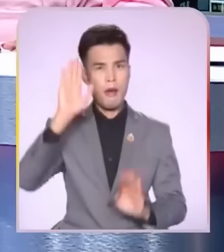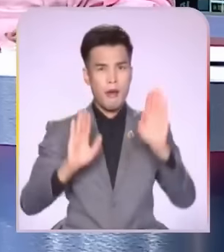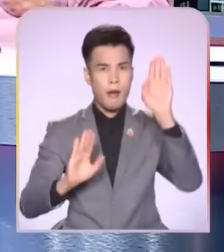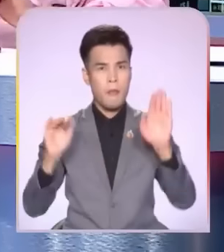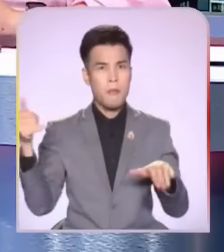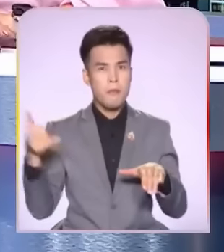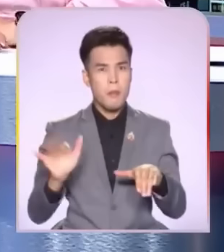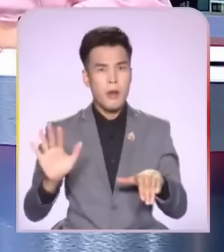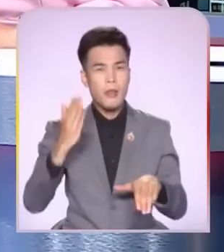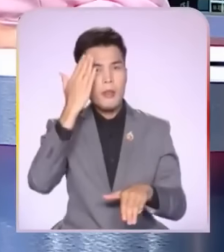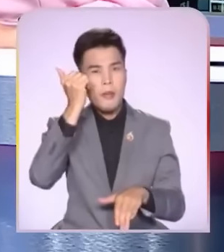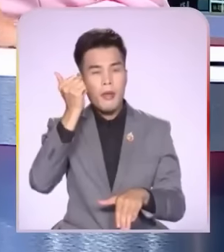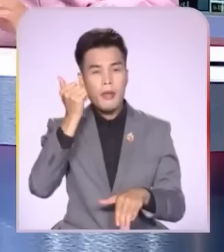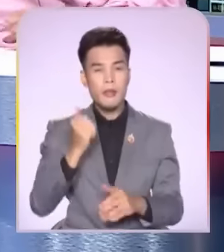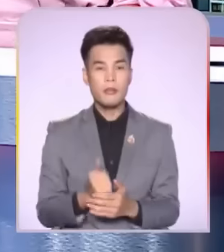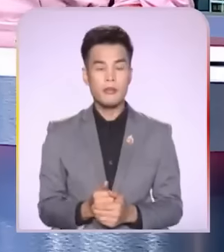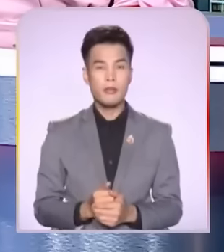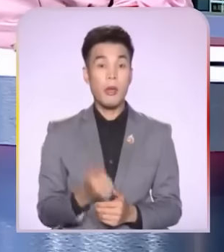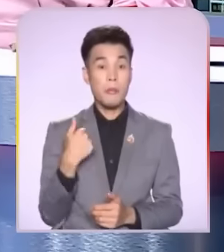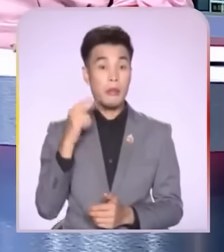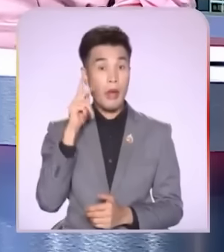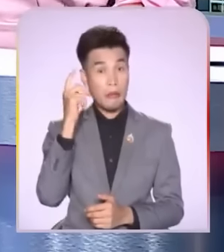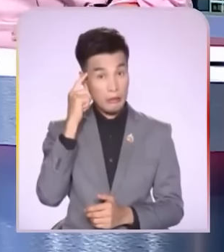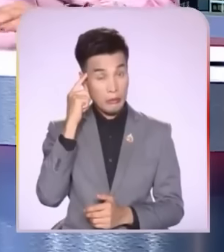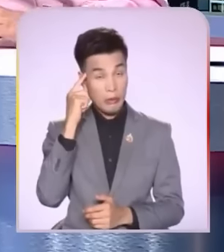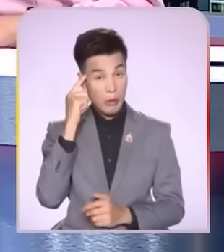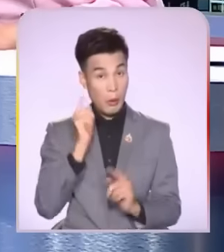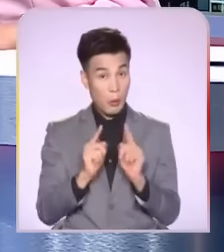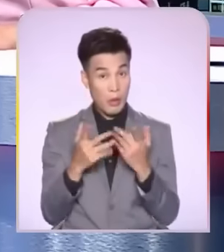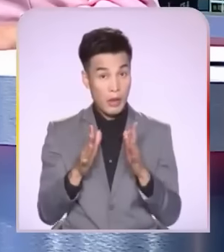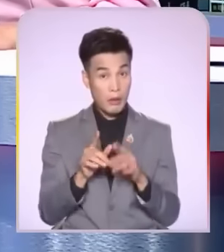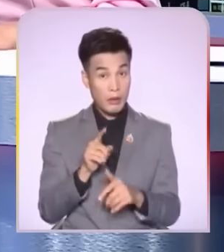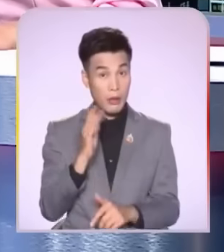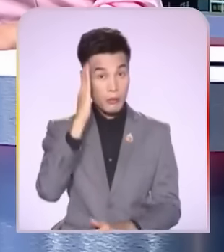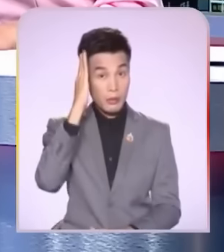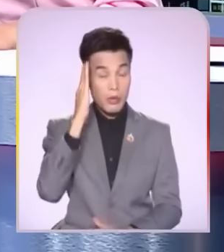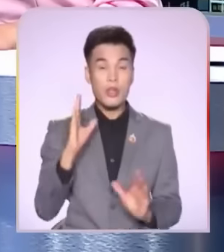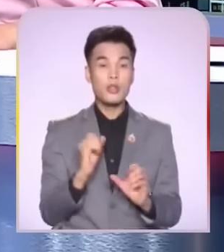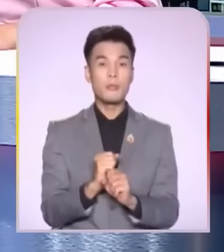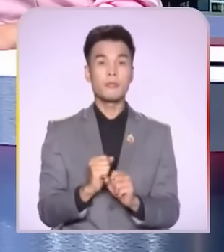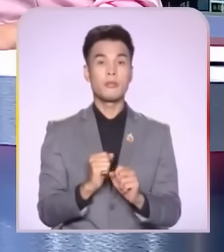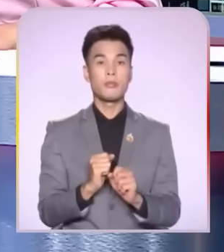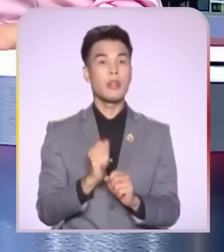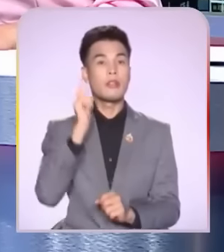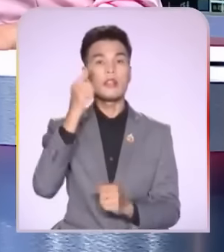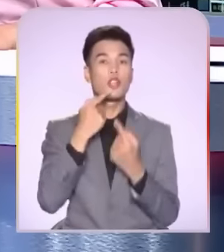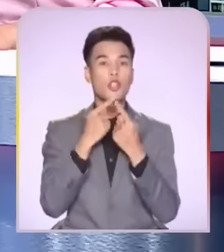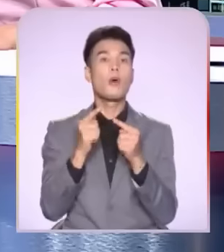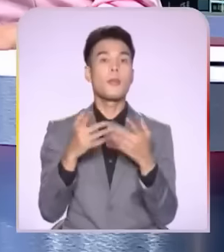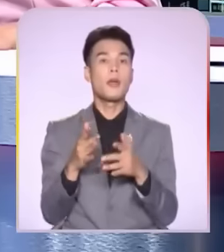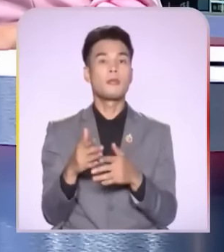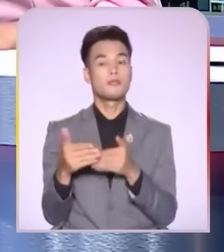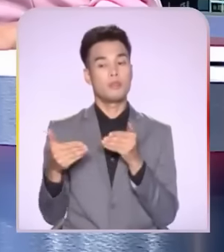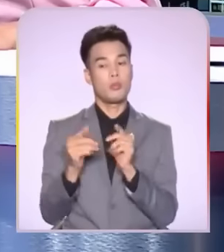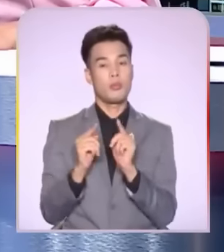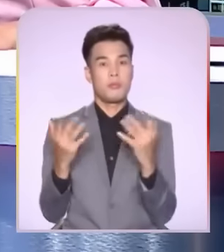ท่านบิ๊กป้อมได้มีโอกาสพูดคุยกับคุณทักษิณใช่หรือไม่อย่างไรก็มาถามท่านร้อยเอกธรรมนัสแล้วก็นี่แหละฮะคุณทักษิณก็ตอบมาแบบนี้นะครับคุณ